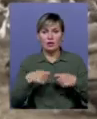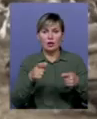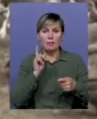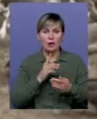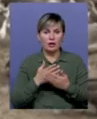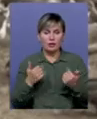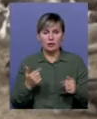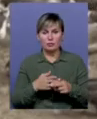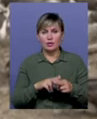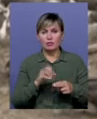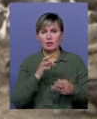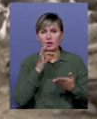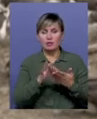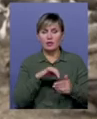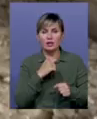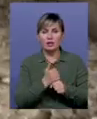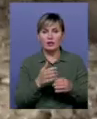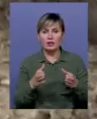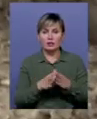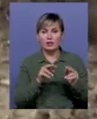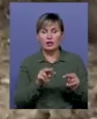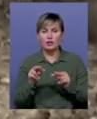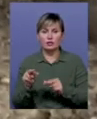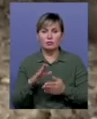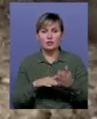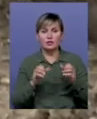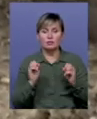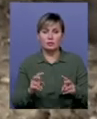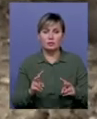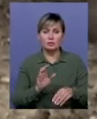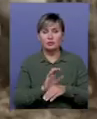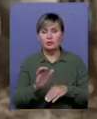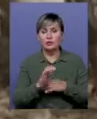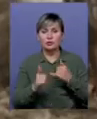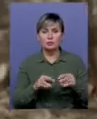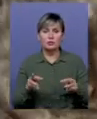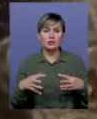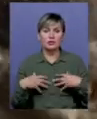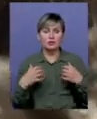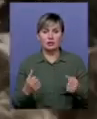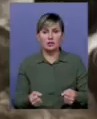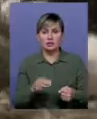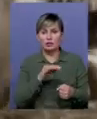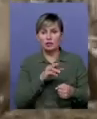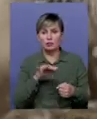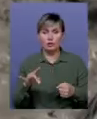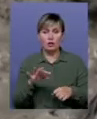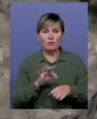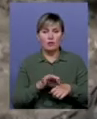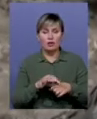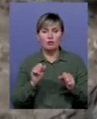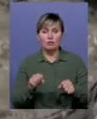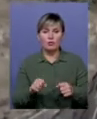нет. При этом, как отметил глава Комитета контроля качества и безопасности товаров и услуг Минздрава Тимур Султангазиев, болезнь